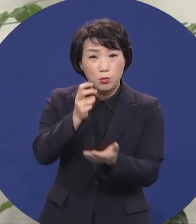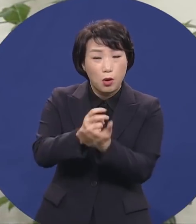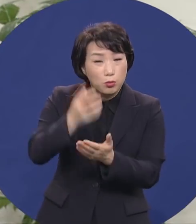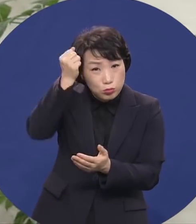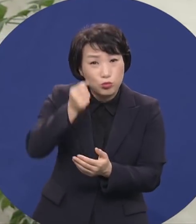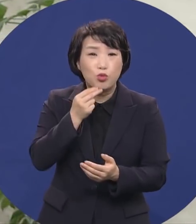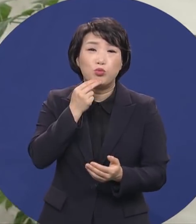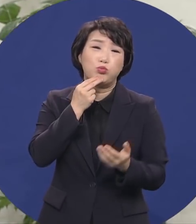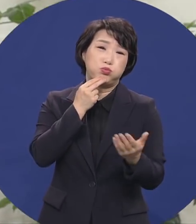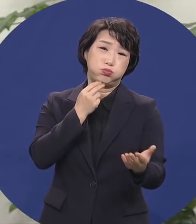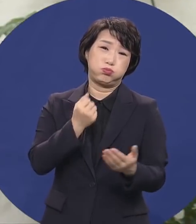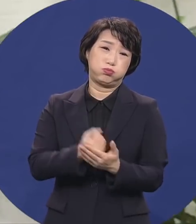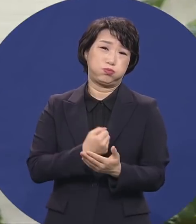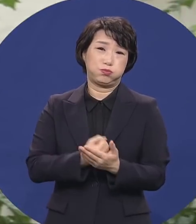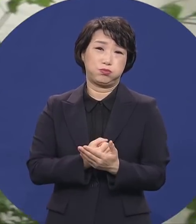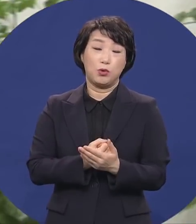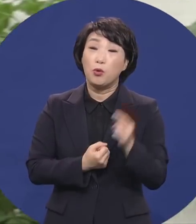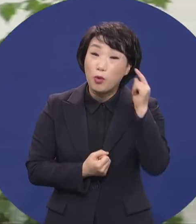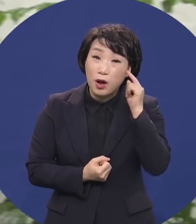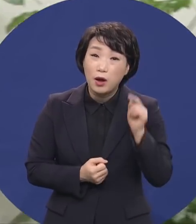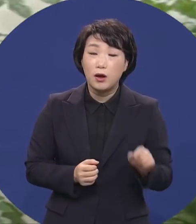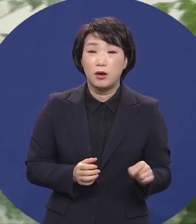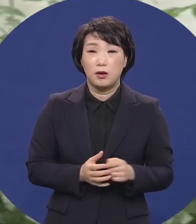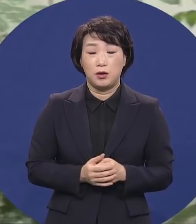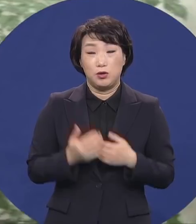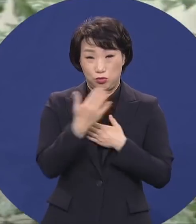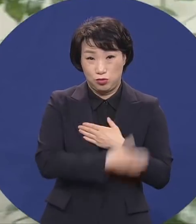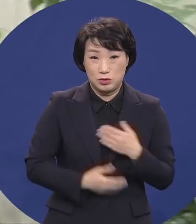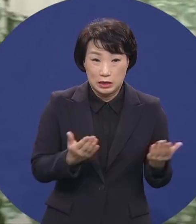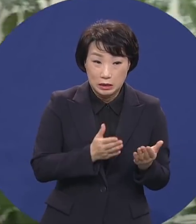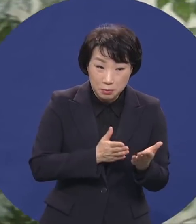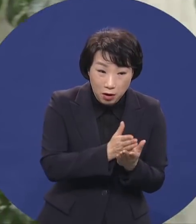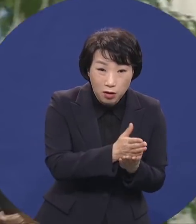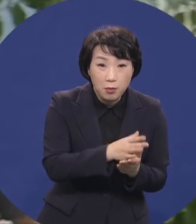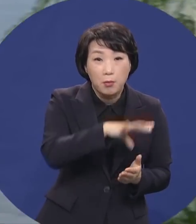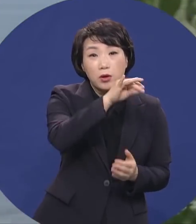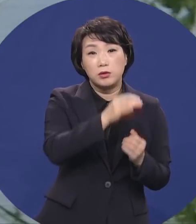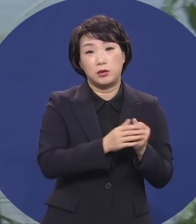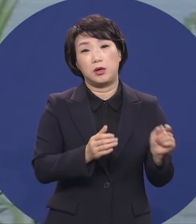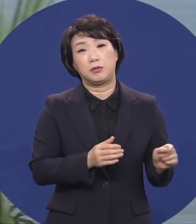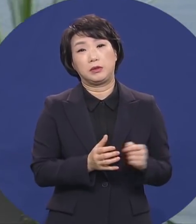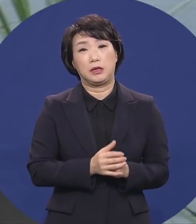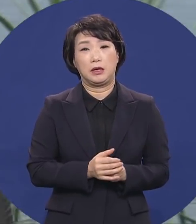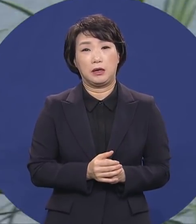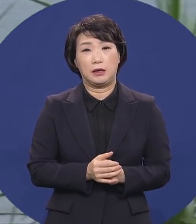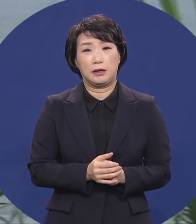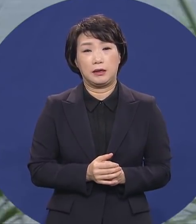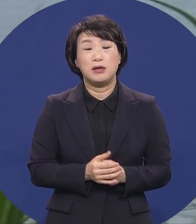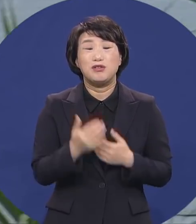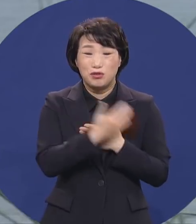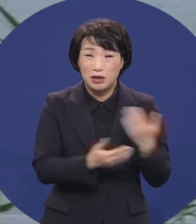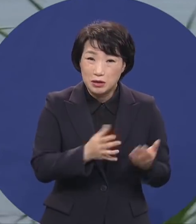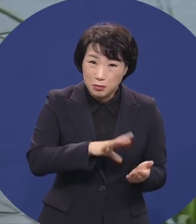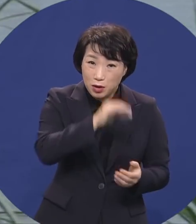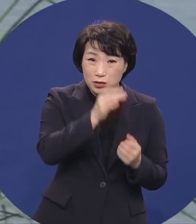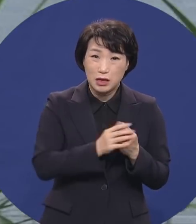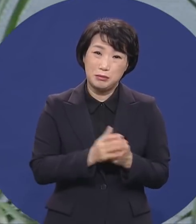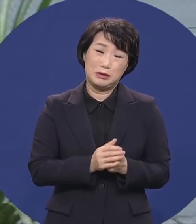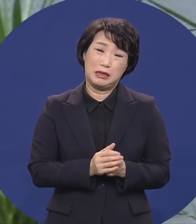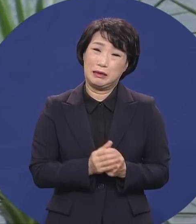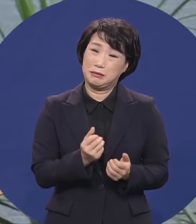돼 있잖아요. 왜? 육의 것이 우선이니까. 육의 것이.